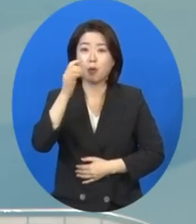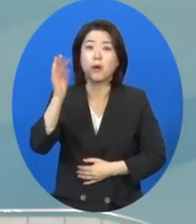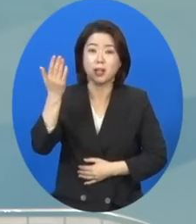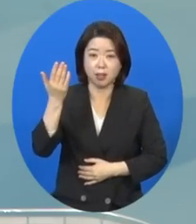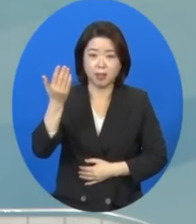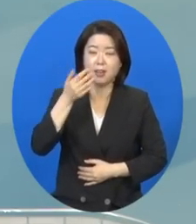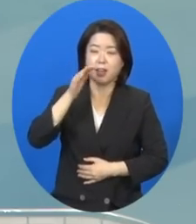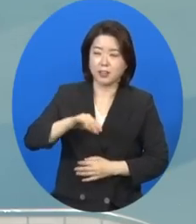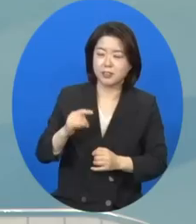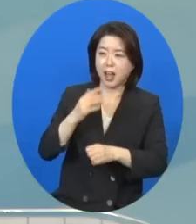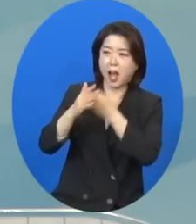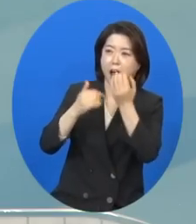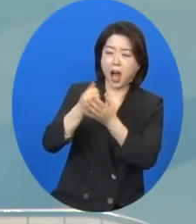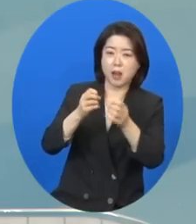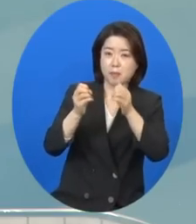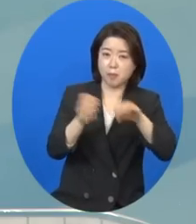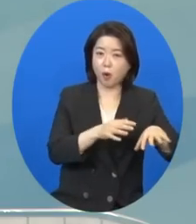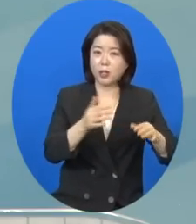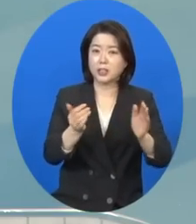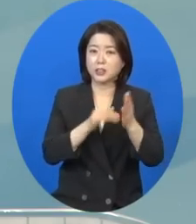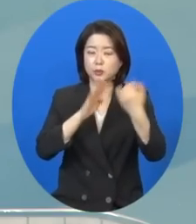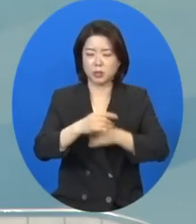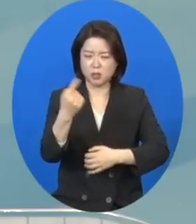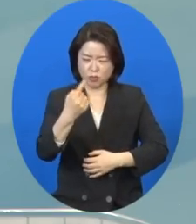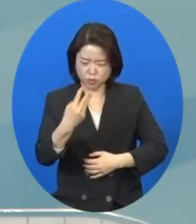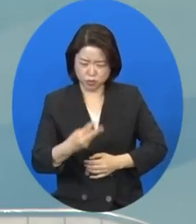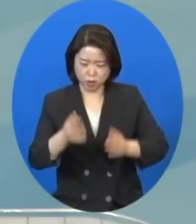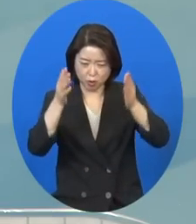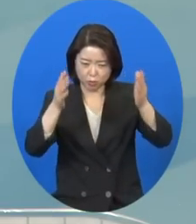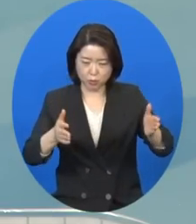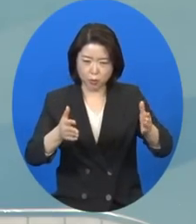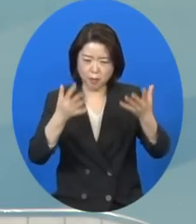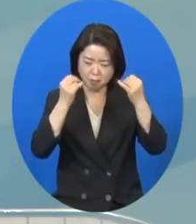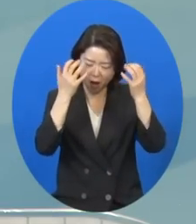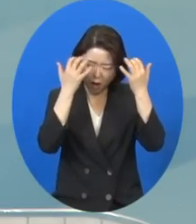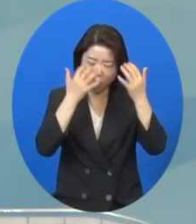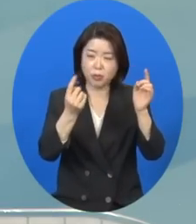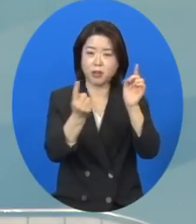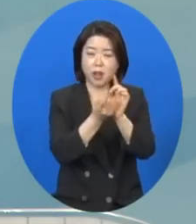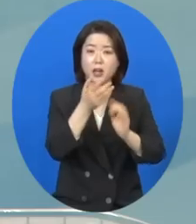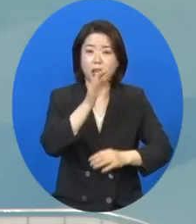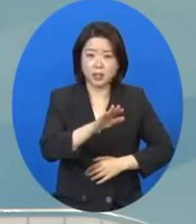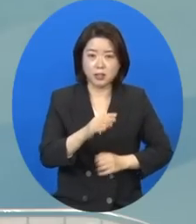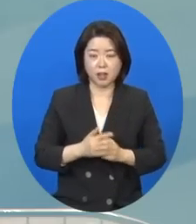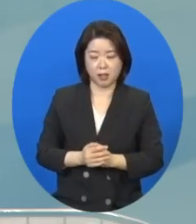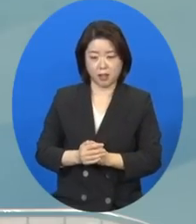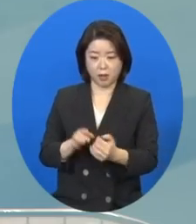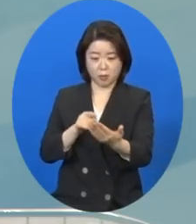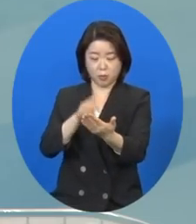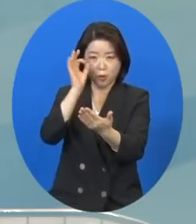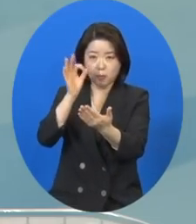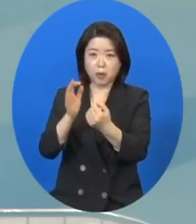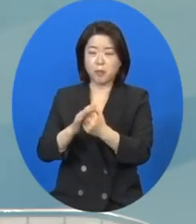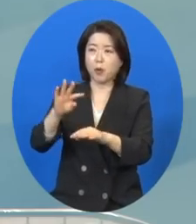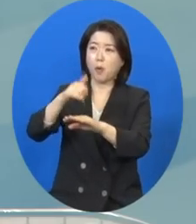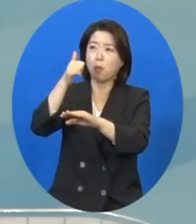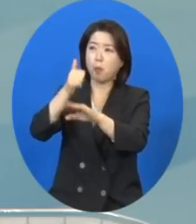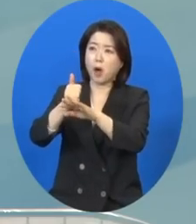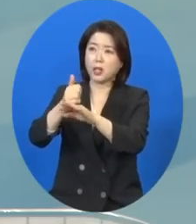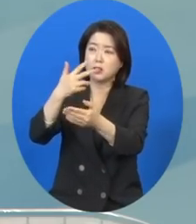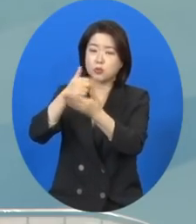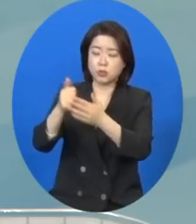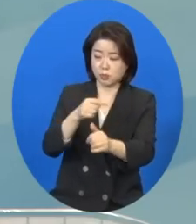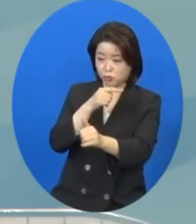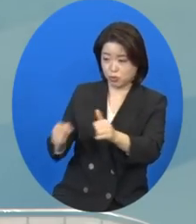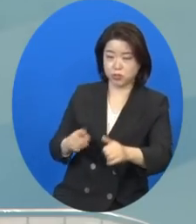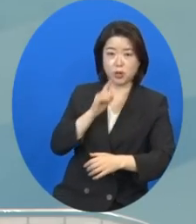이들은 하나님을 버린 이후에 천년 동안 수많은 고통을 당했지만 오늘 본문에서 나와 있는 것처럼 여전히 왕이신 주님을 죽이라고